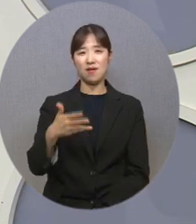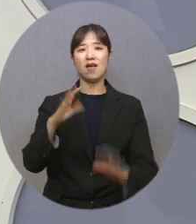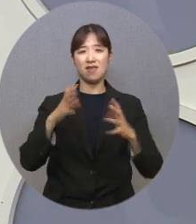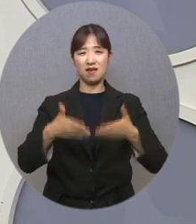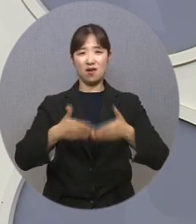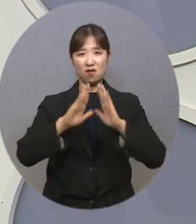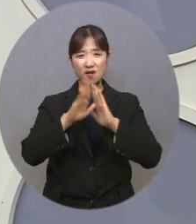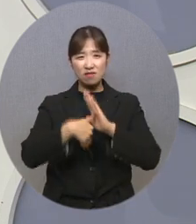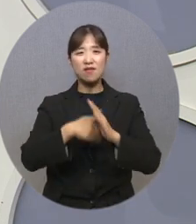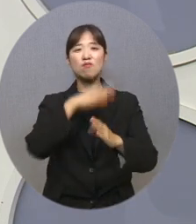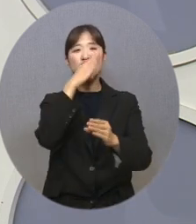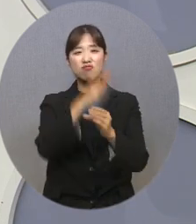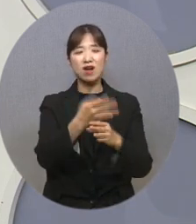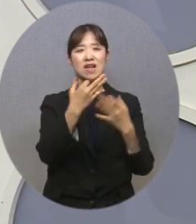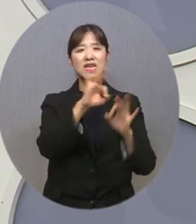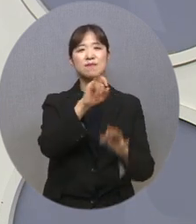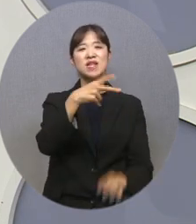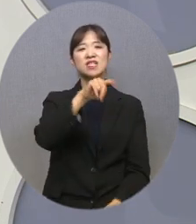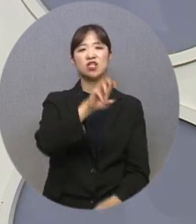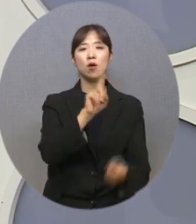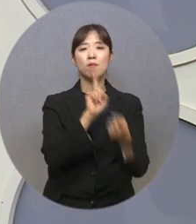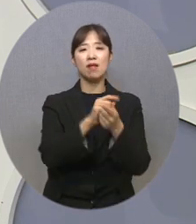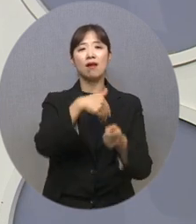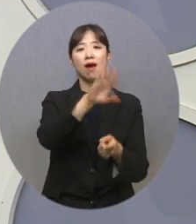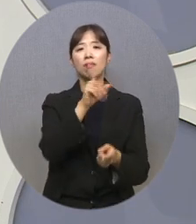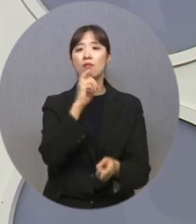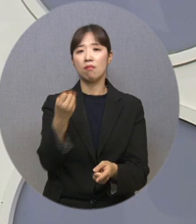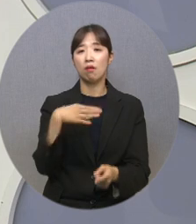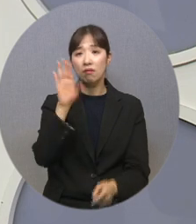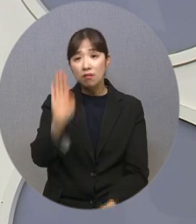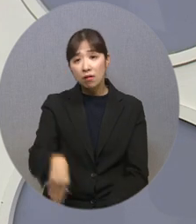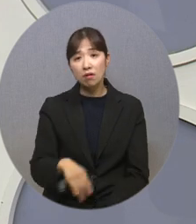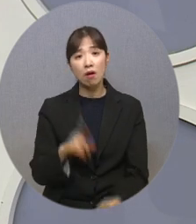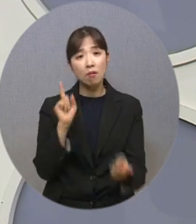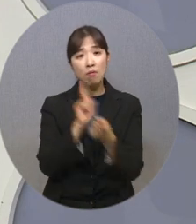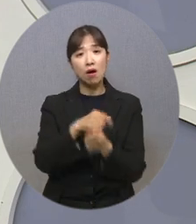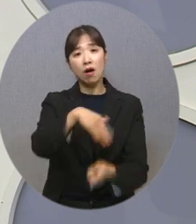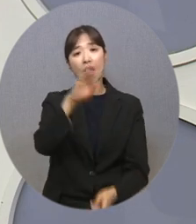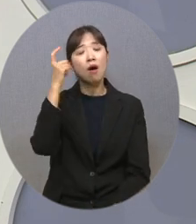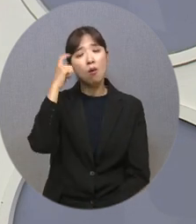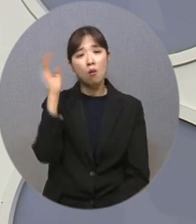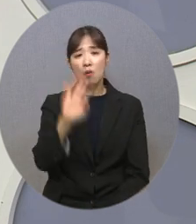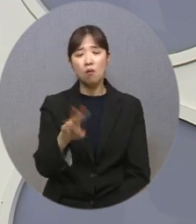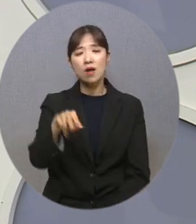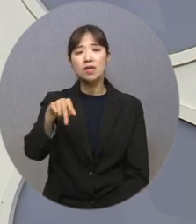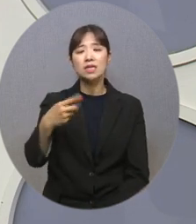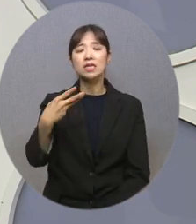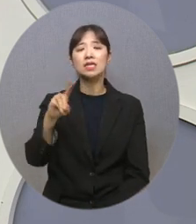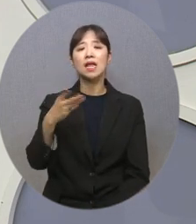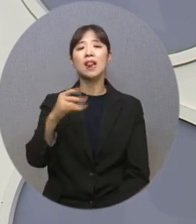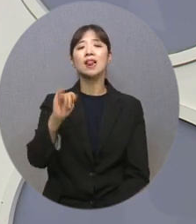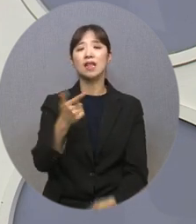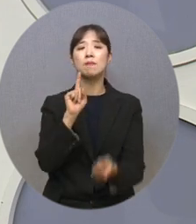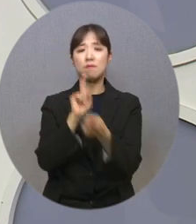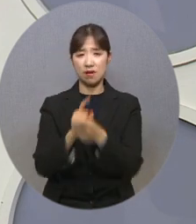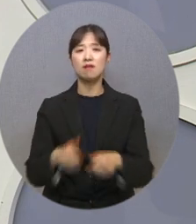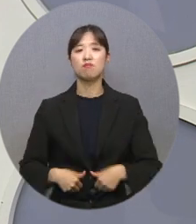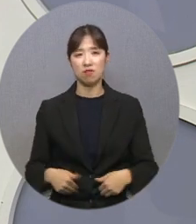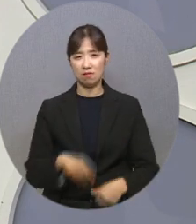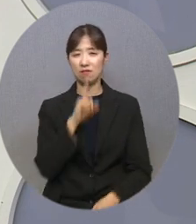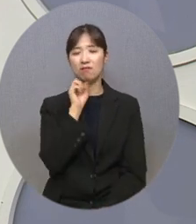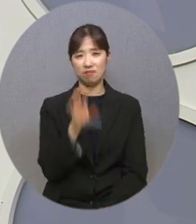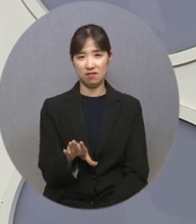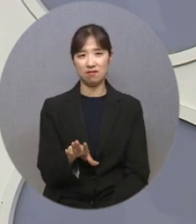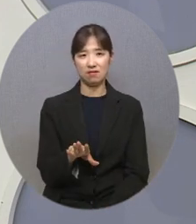간다고 그러니까 보고를 받고 김일성을 왜 만나러 가? 만나러 가려면은 스탈린을 만나러 가야지. 그게 이승만 박사의